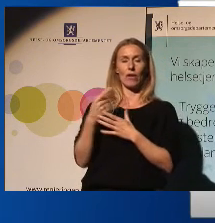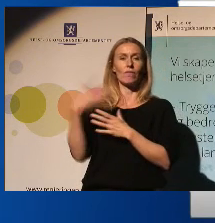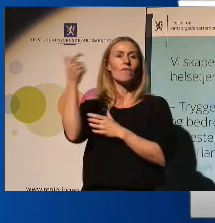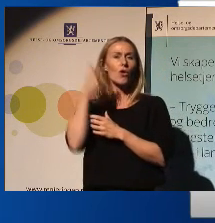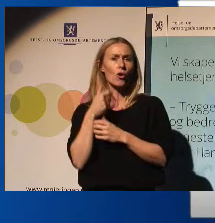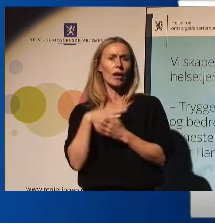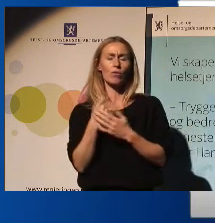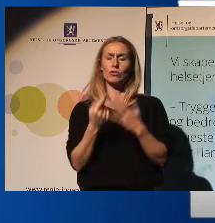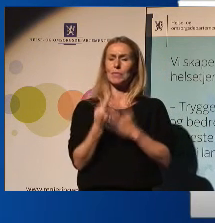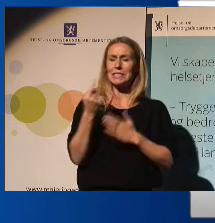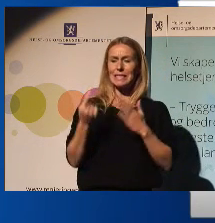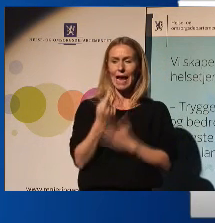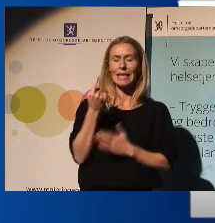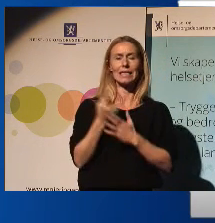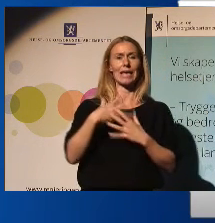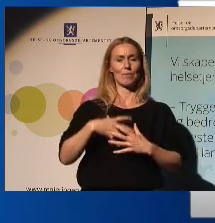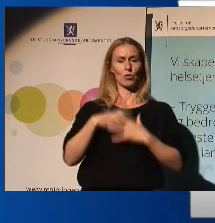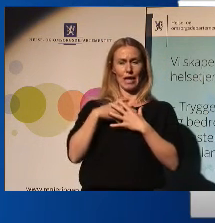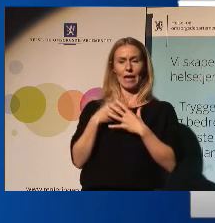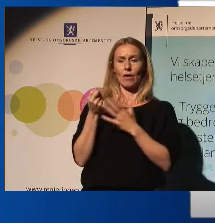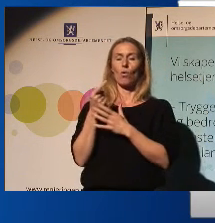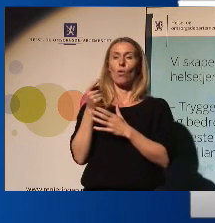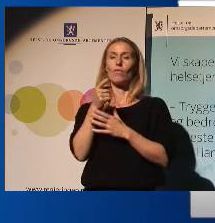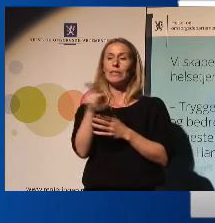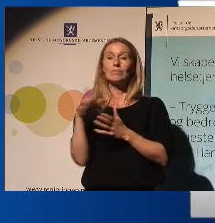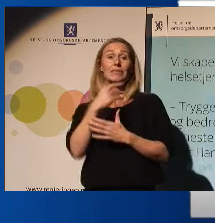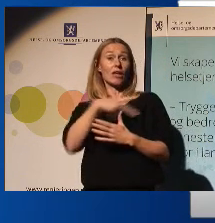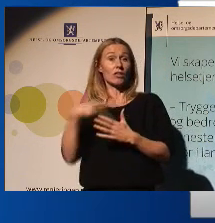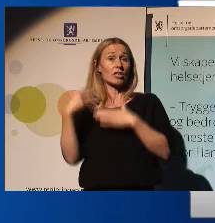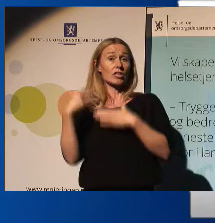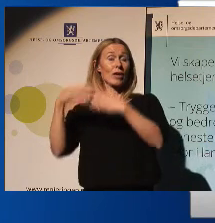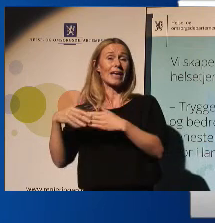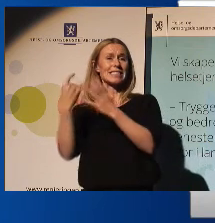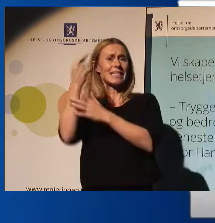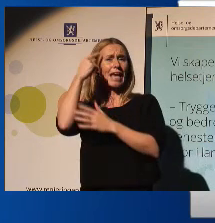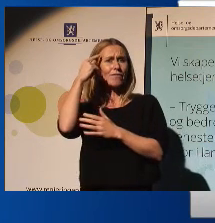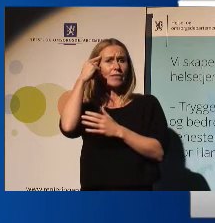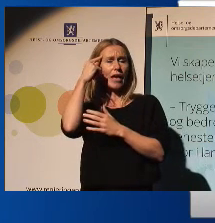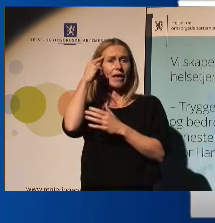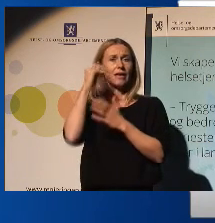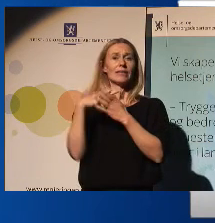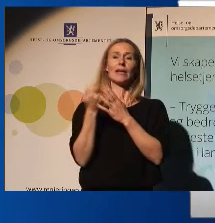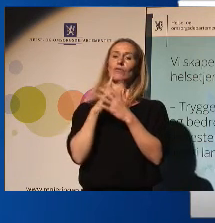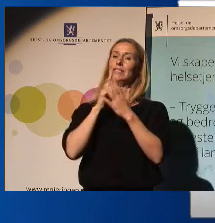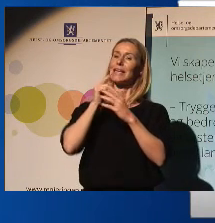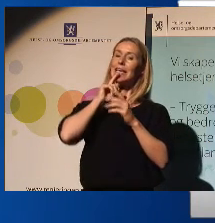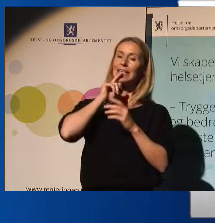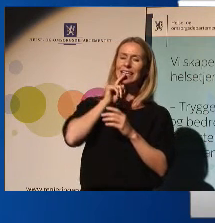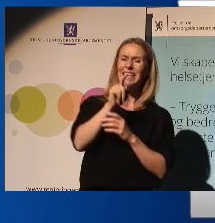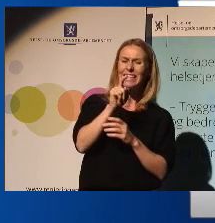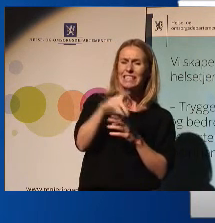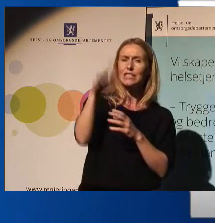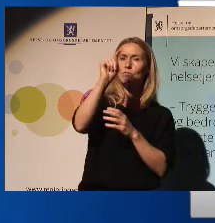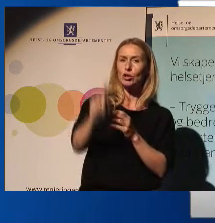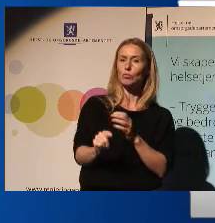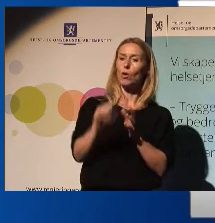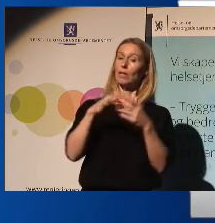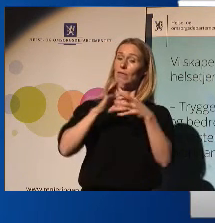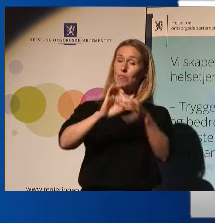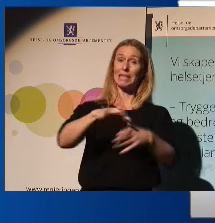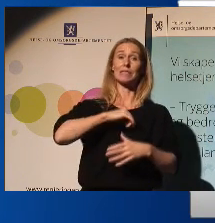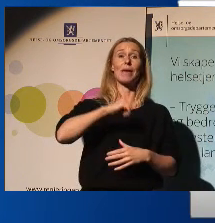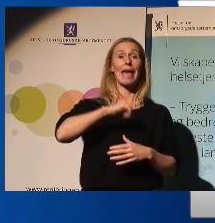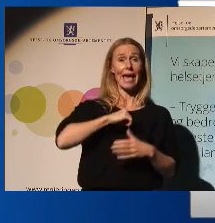spesielt imponert over sine danske kolleger sin evne til å stille kritiske spørsmål ved egen